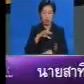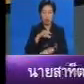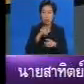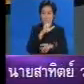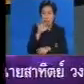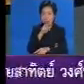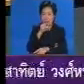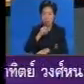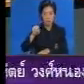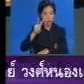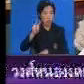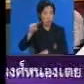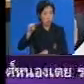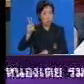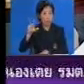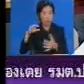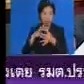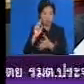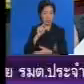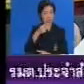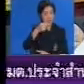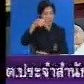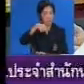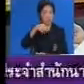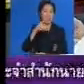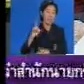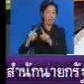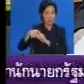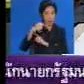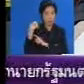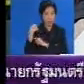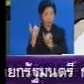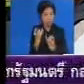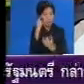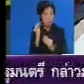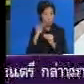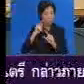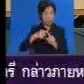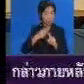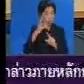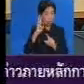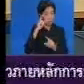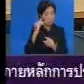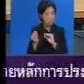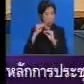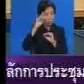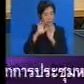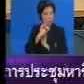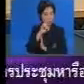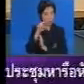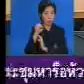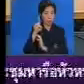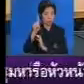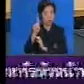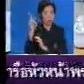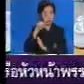ดัชนีความเชื่อมั่นภาคอุตสาหกรรมครับเดือนมิถุนายนนะครับอยู่ที่ระดับ 83.5ปรับตัวเพิ่มขึ้นจากเดือนพฤษภาคมนะครับที่ระดับ 81.0